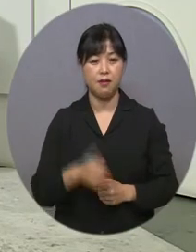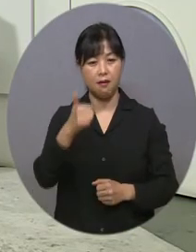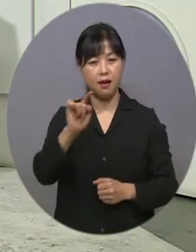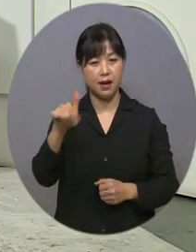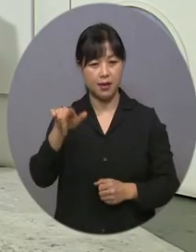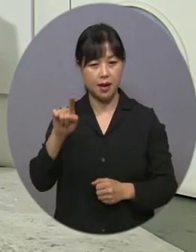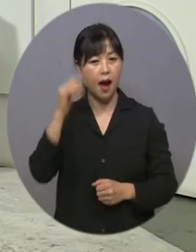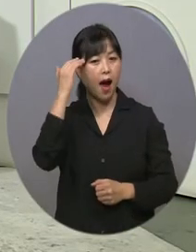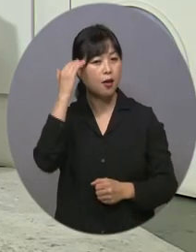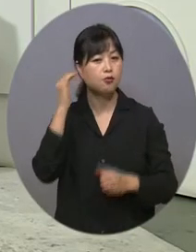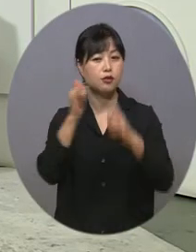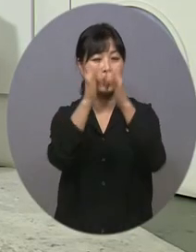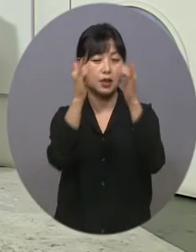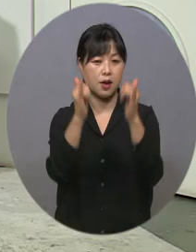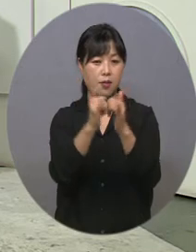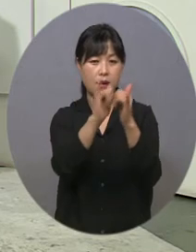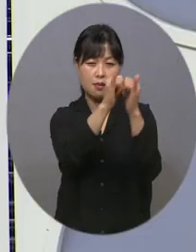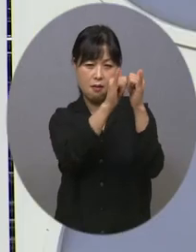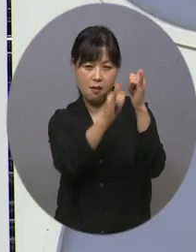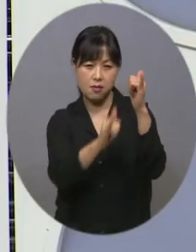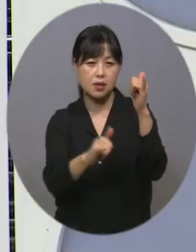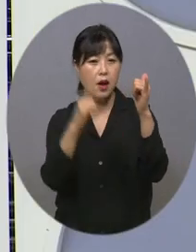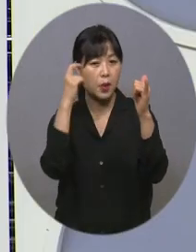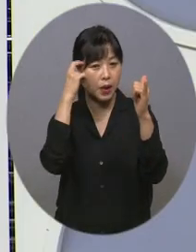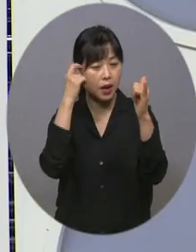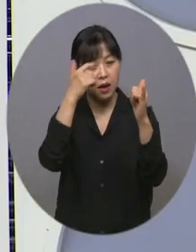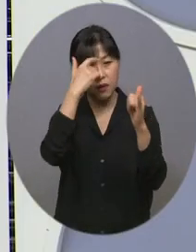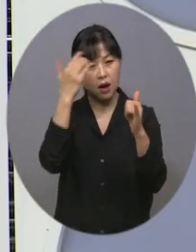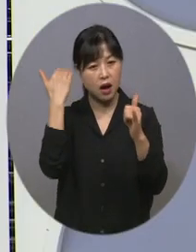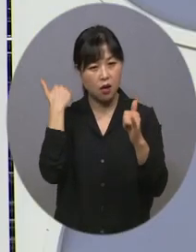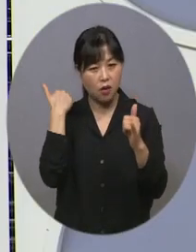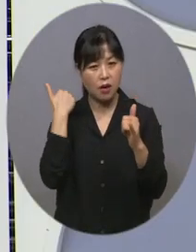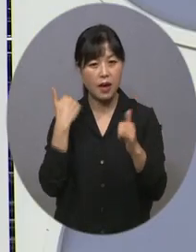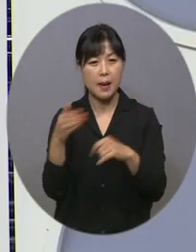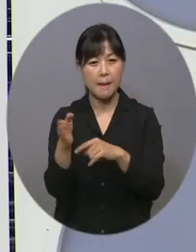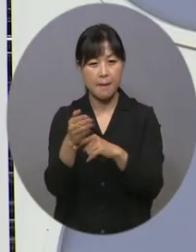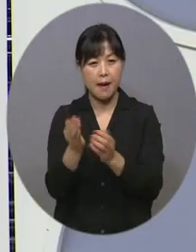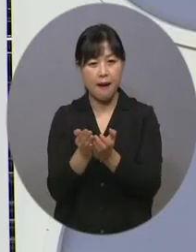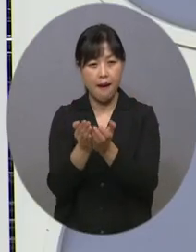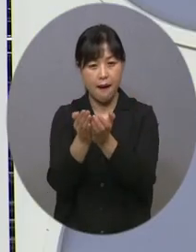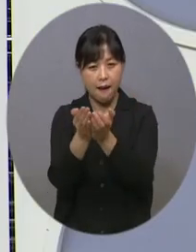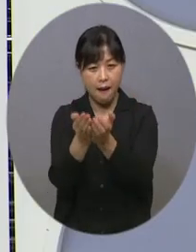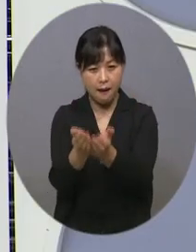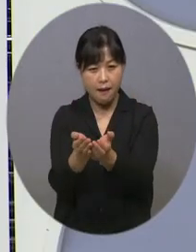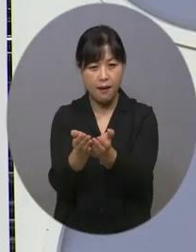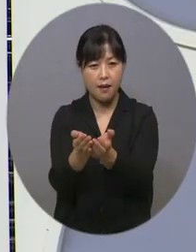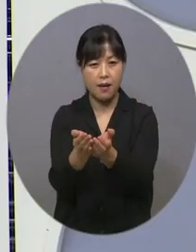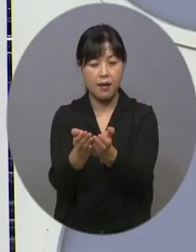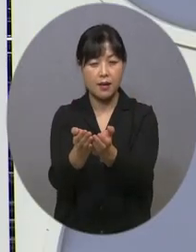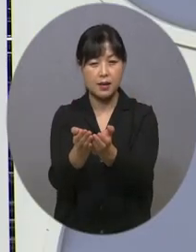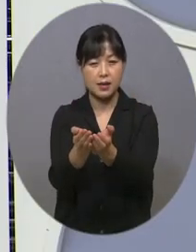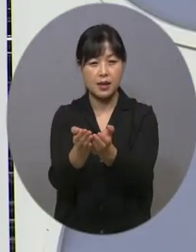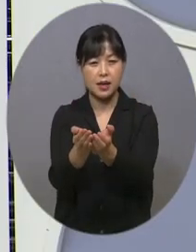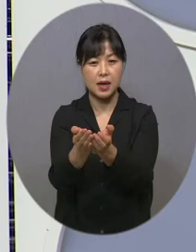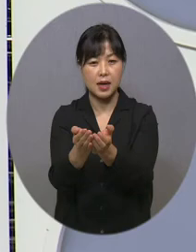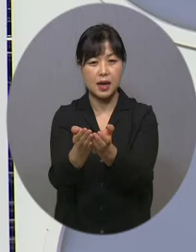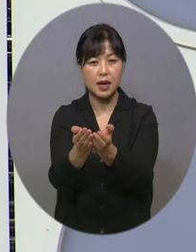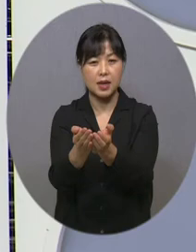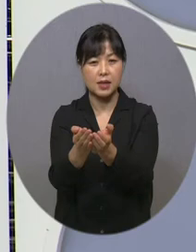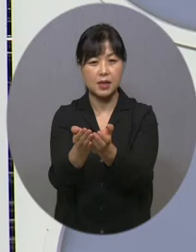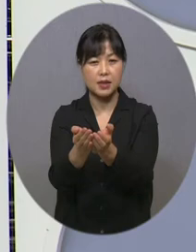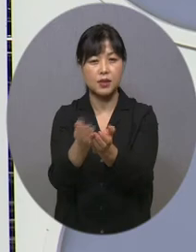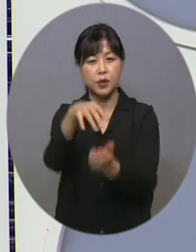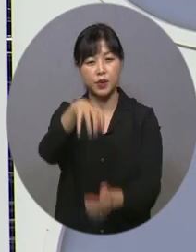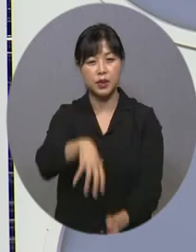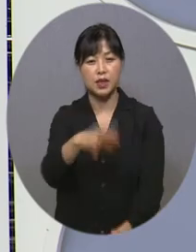깊은 이유는 이제 그 과거에 원양어선 그 업 기지로 거기 아크라가 이제 그렇죠. 예.